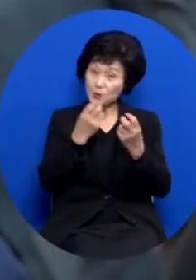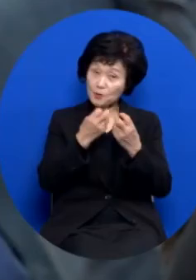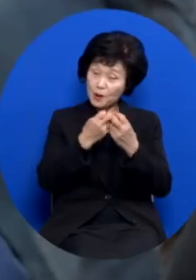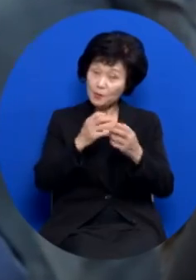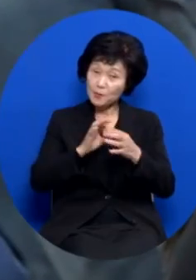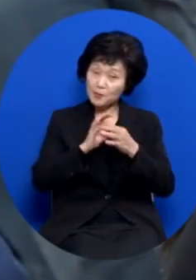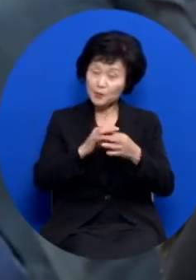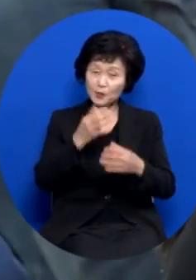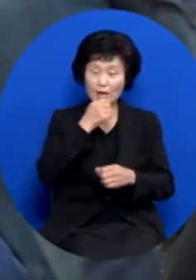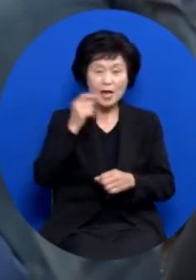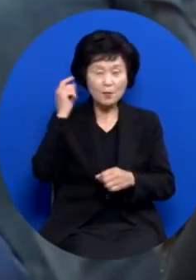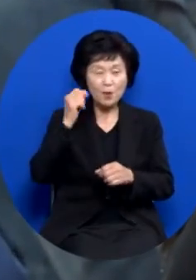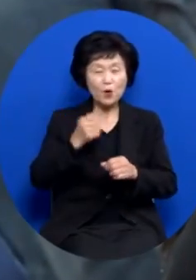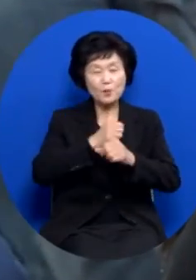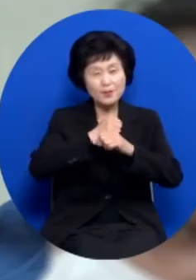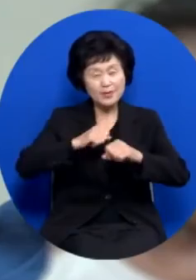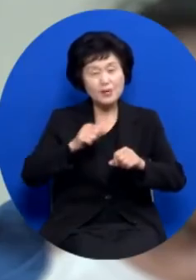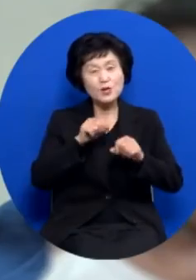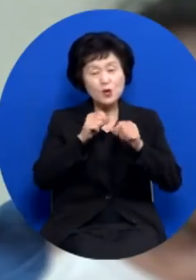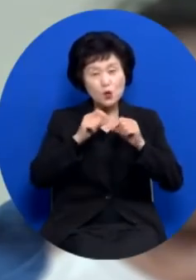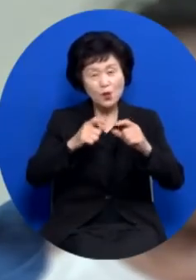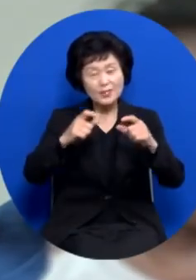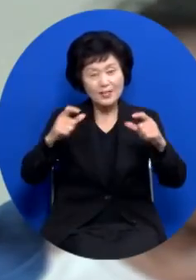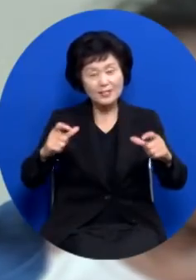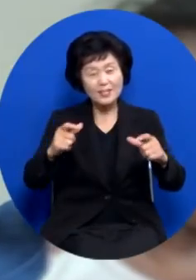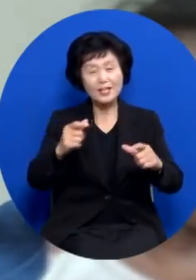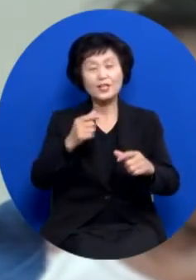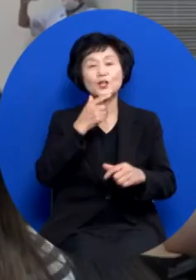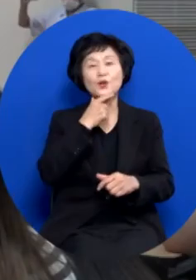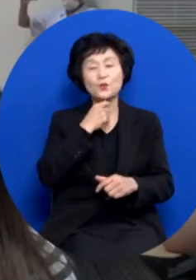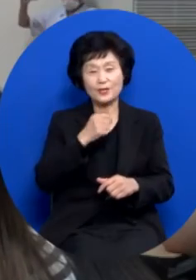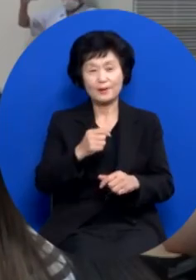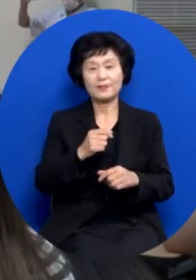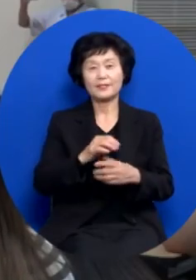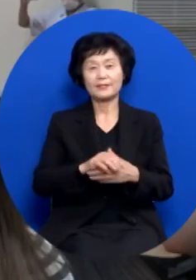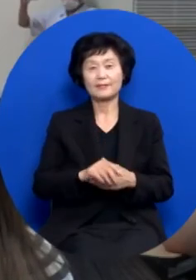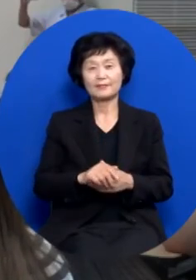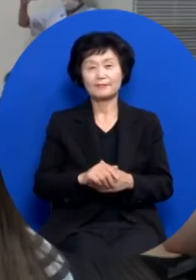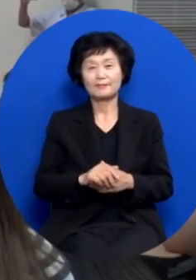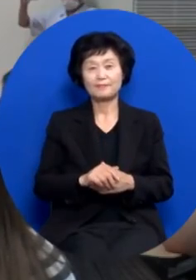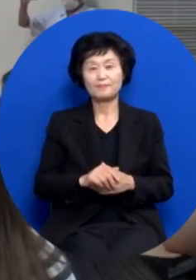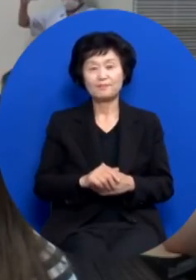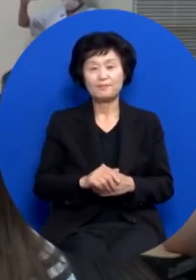복음이 더 널리 전해지길 기대합니다. 필리핀 마닐라에서 CTS 뉴스 윤열입니다.